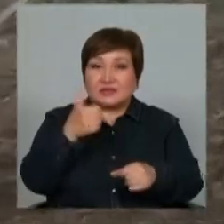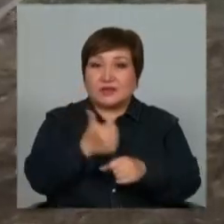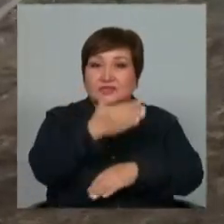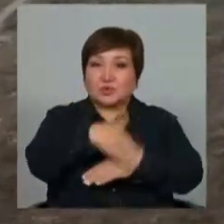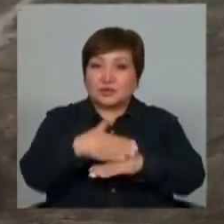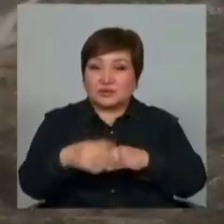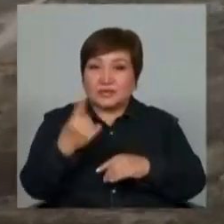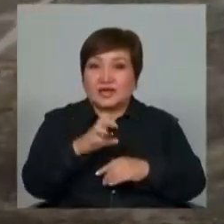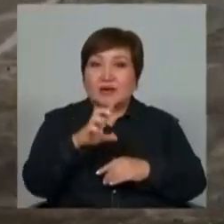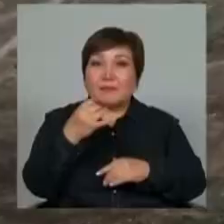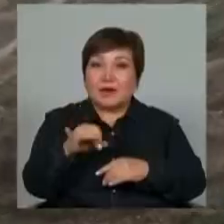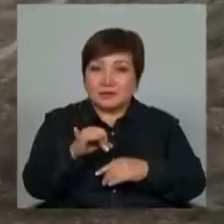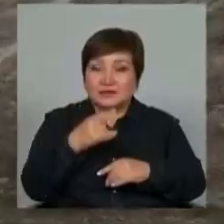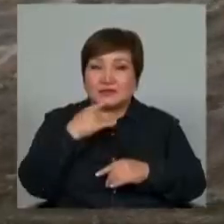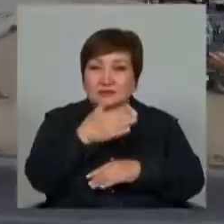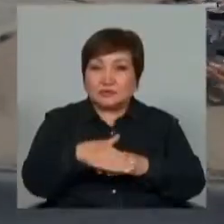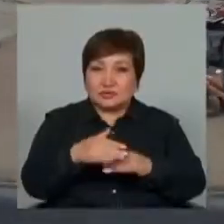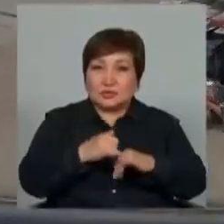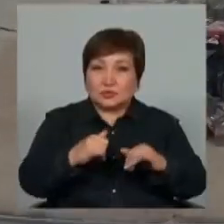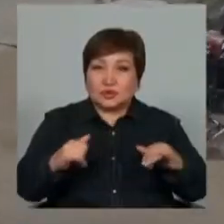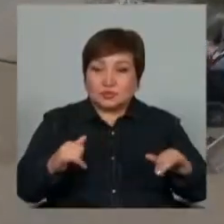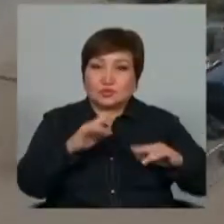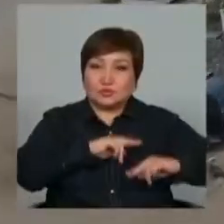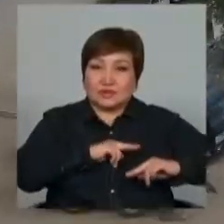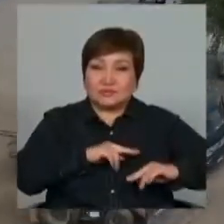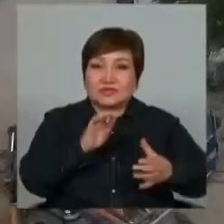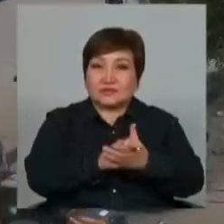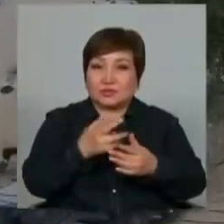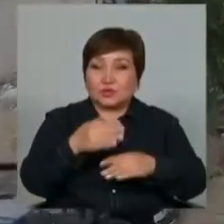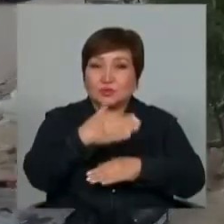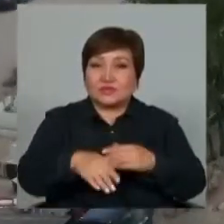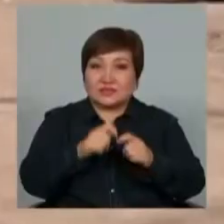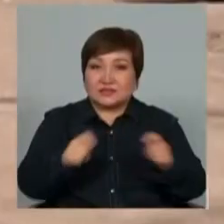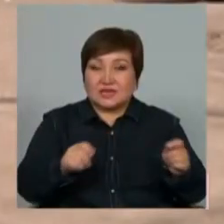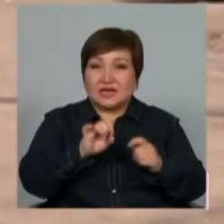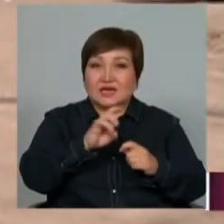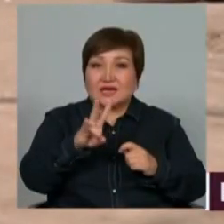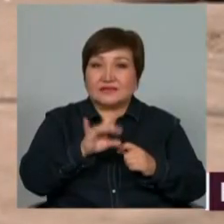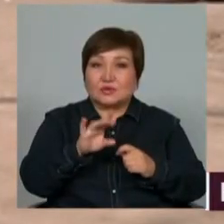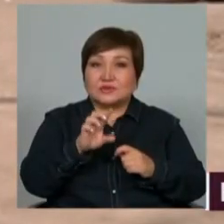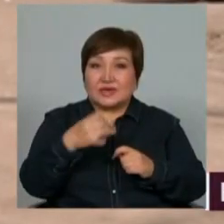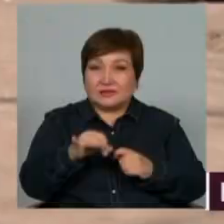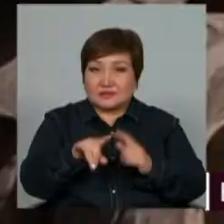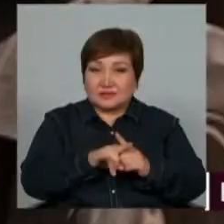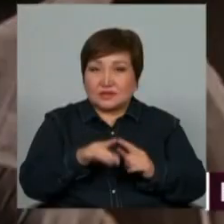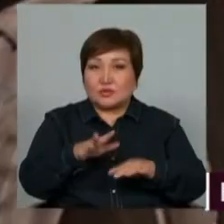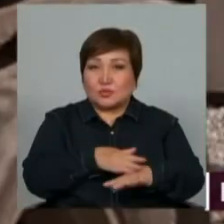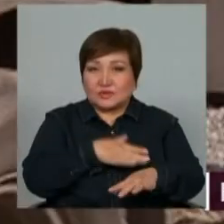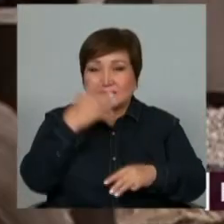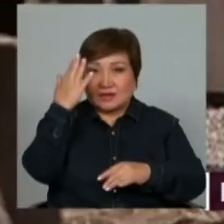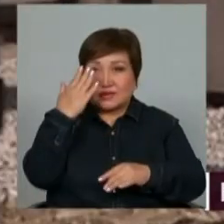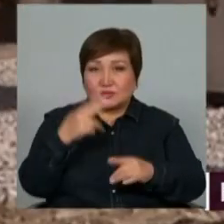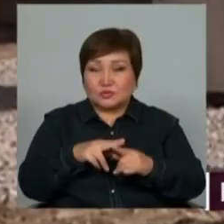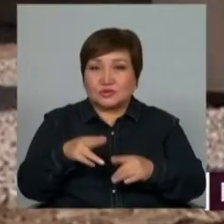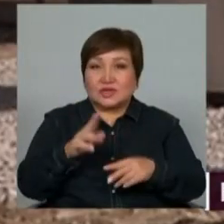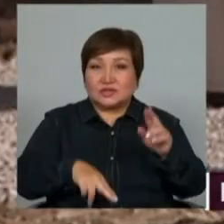бірі Абай даңғылының ұзарту жұмыстарымен де танысты. Бұл көшенің ашылуы наурызбайлықтардың көптен күткен арманы еді. Бұған дейін жол құрылыс